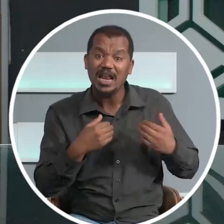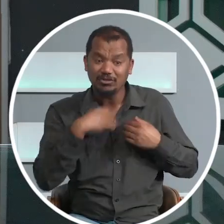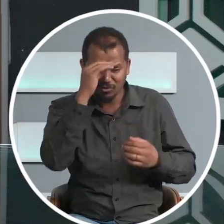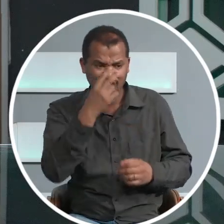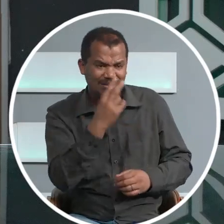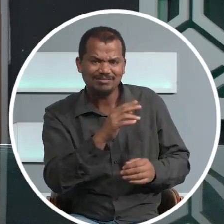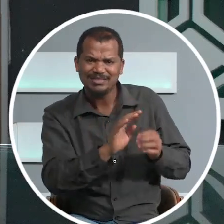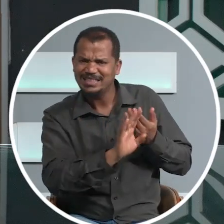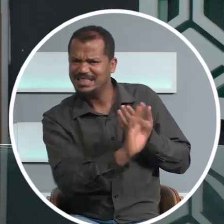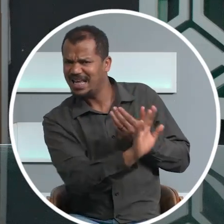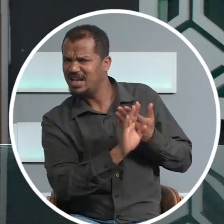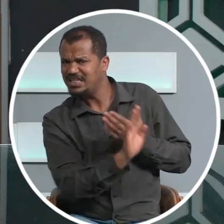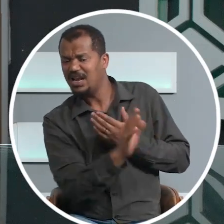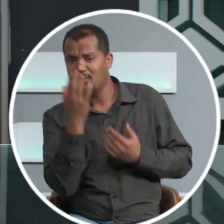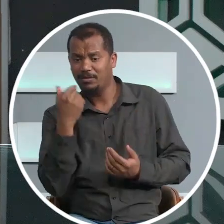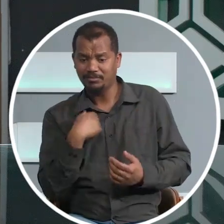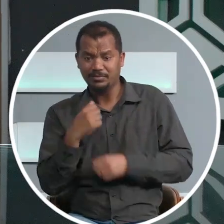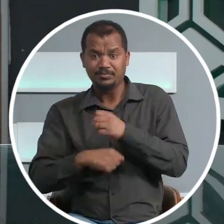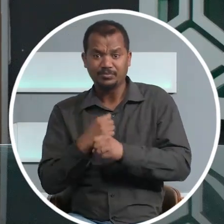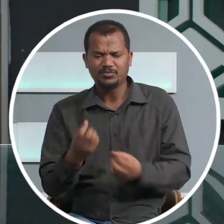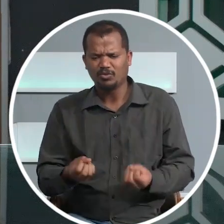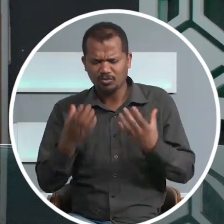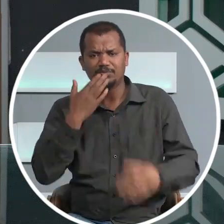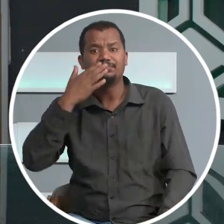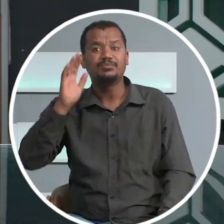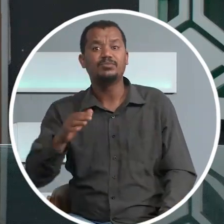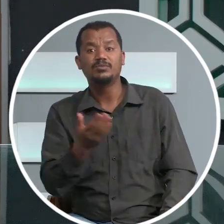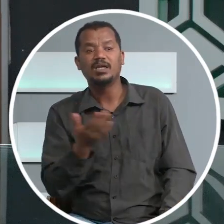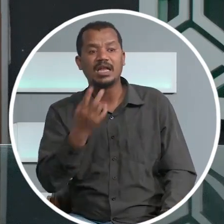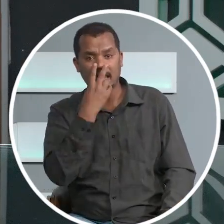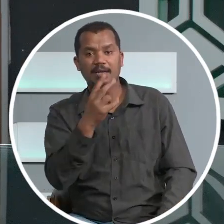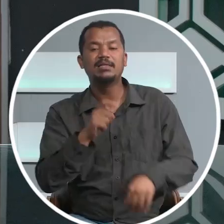Alu sa watch si kalau aitanal. Banyak min kau bezumat phone agar